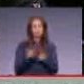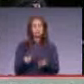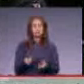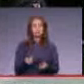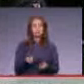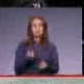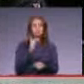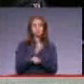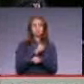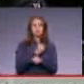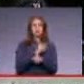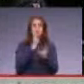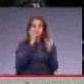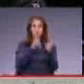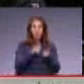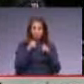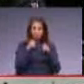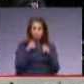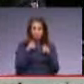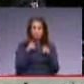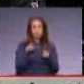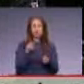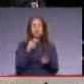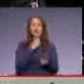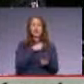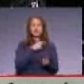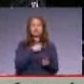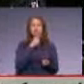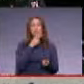اغتيال مدرسه، قضيه سميحه بدران،